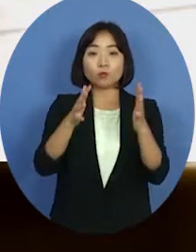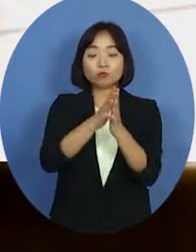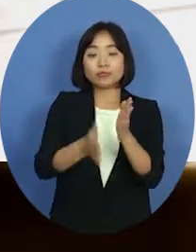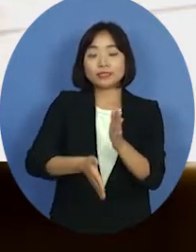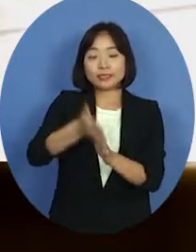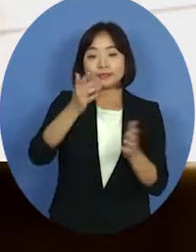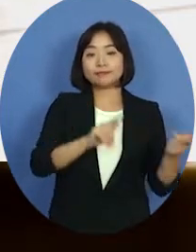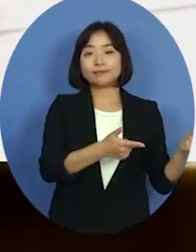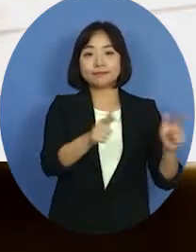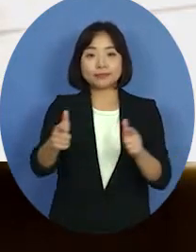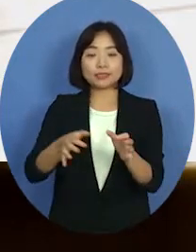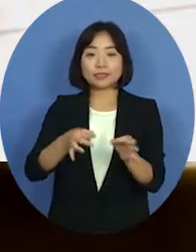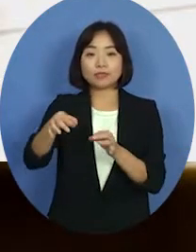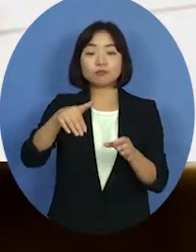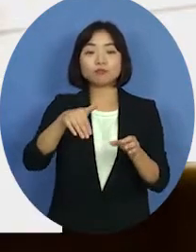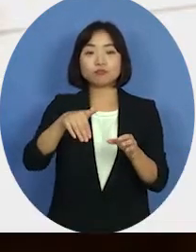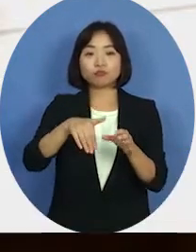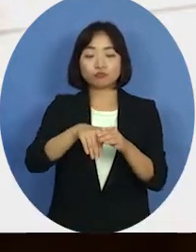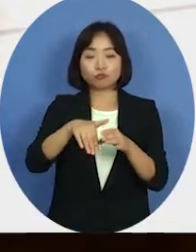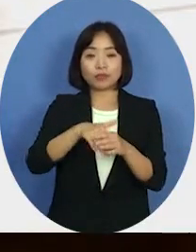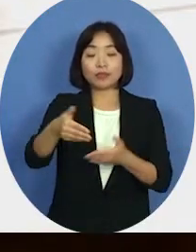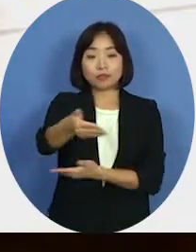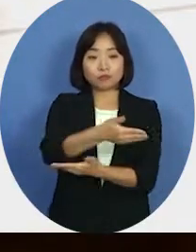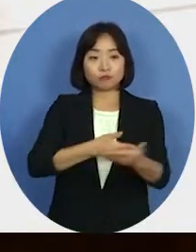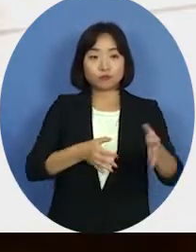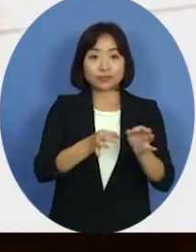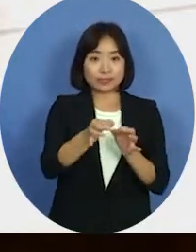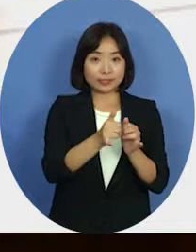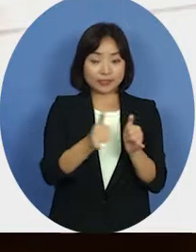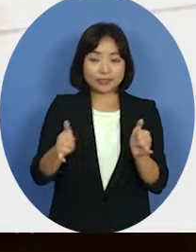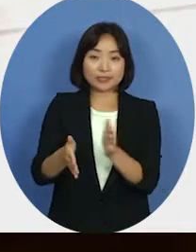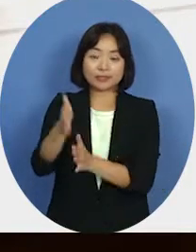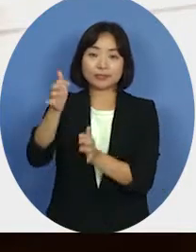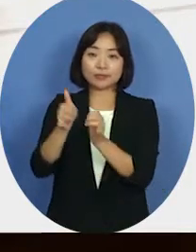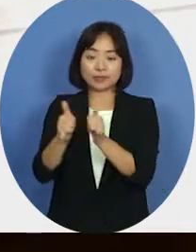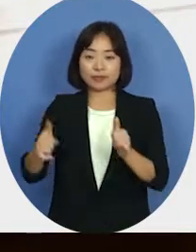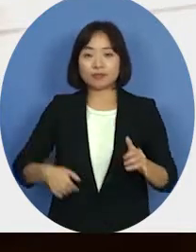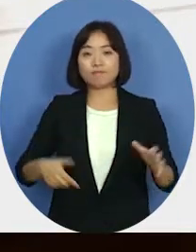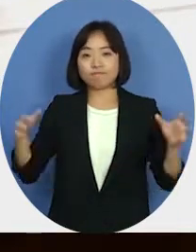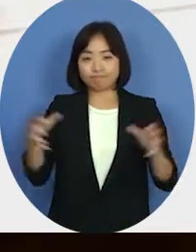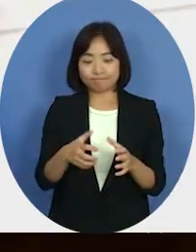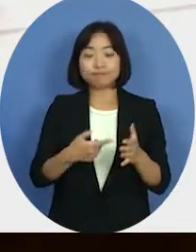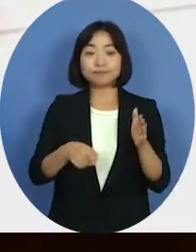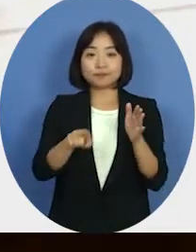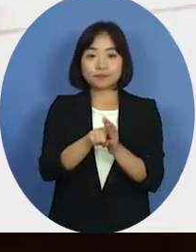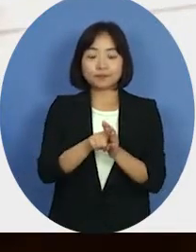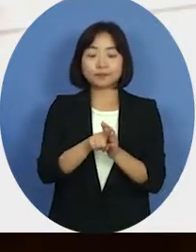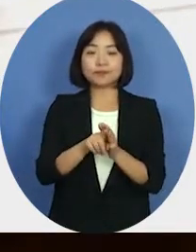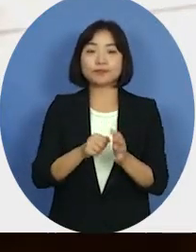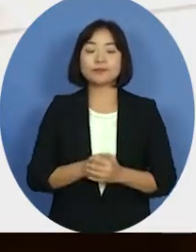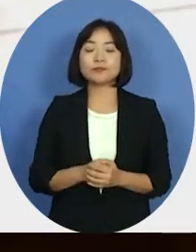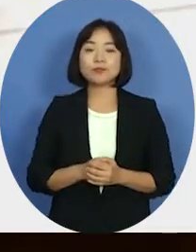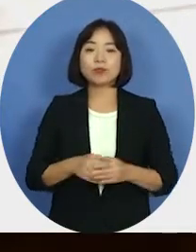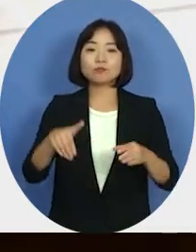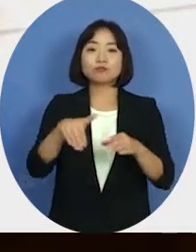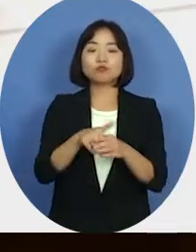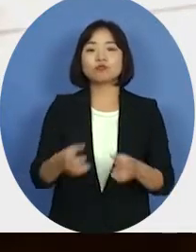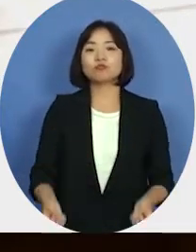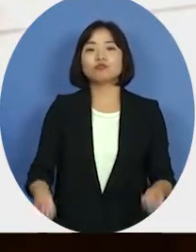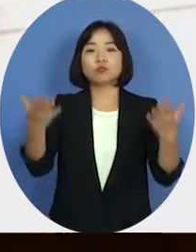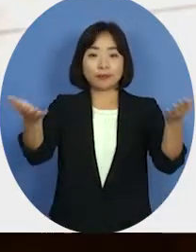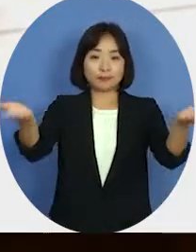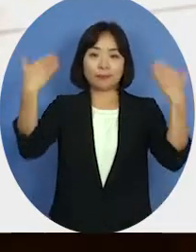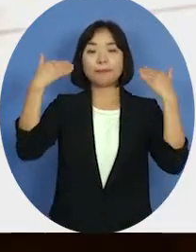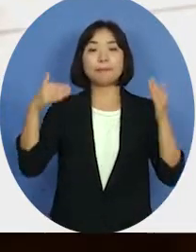공주시가 다채로운 시장 문화를 나누고 상인과 시민 간의 화합을 위해 2017년 공주산성시장